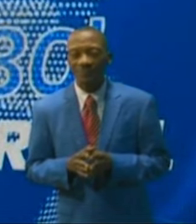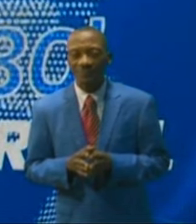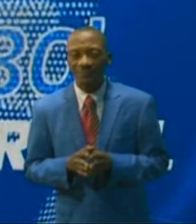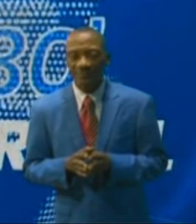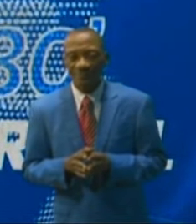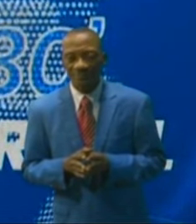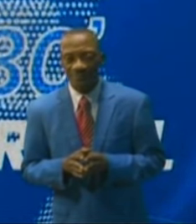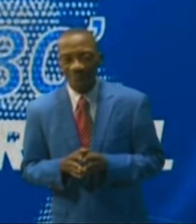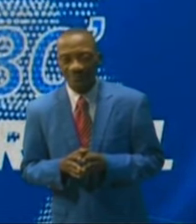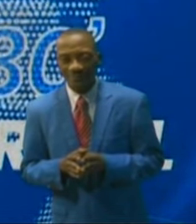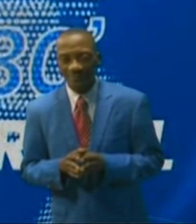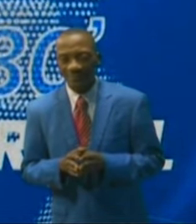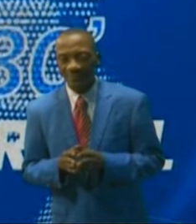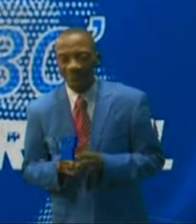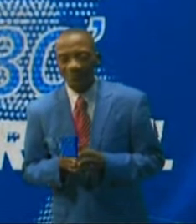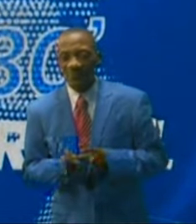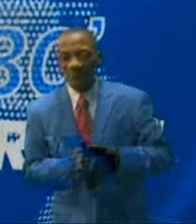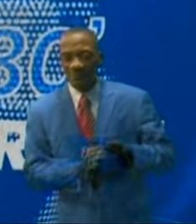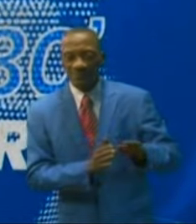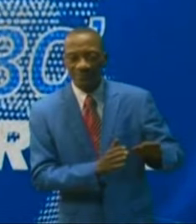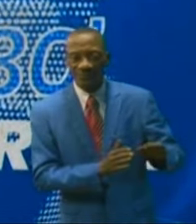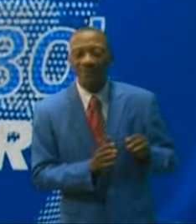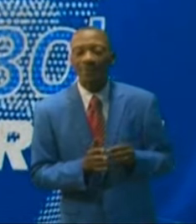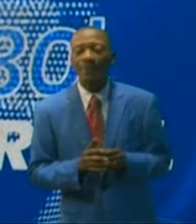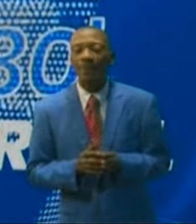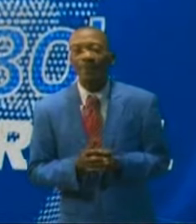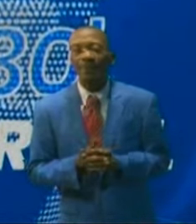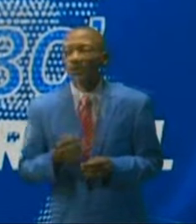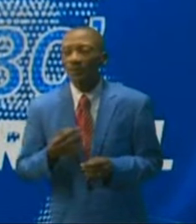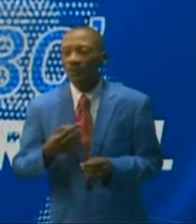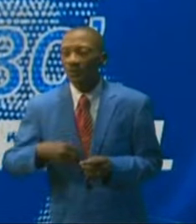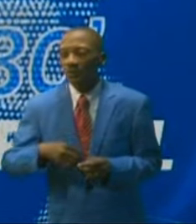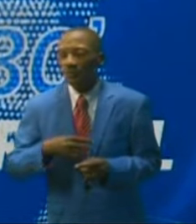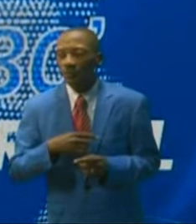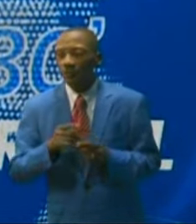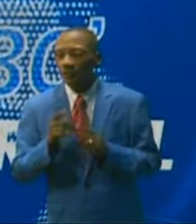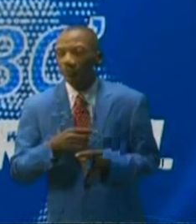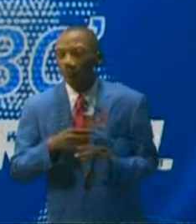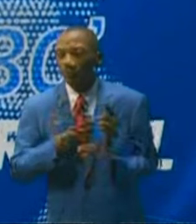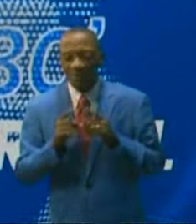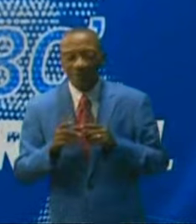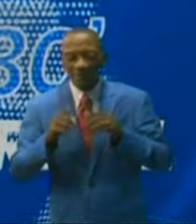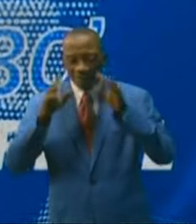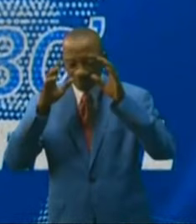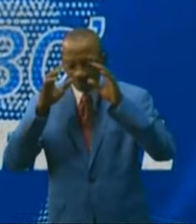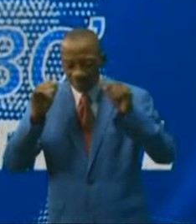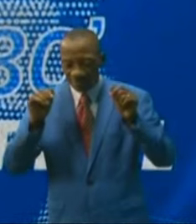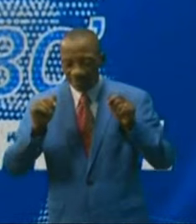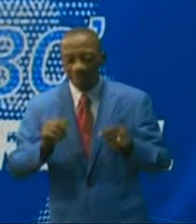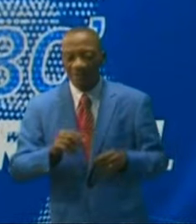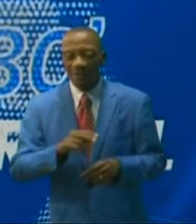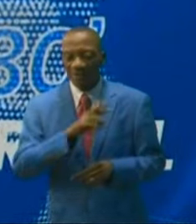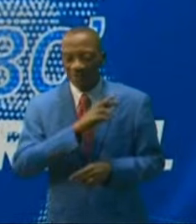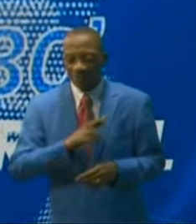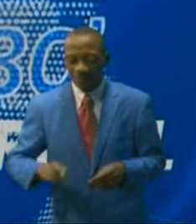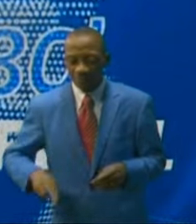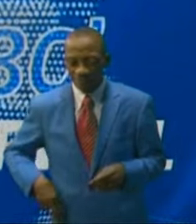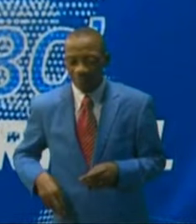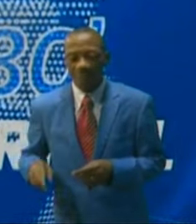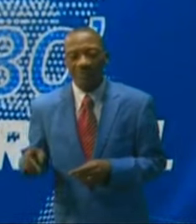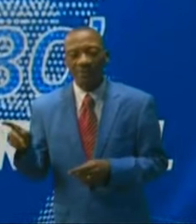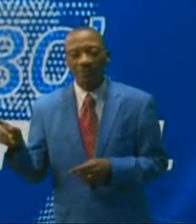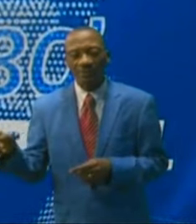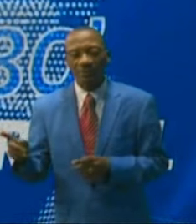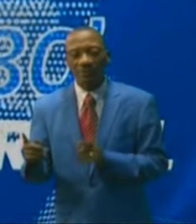Vous pouvez donc de corriger avec moi qui c'est là de l'audience en président de la République, Félix-Antoine Tshisekedi, avec une